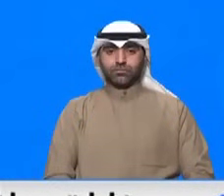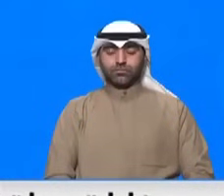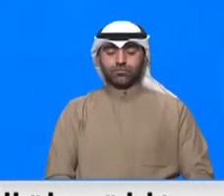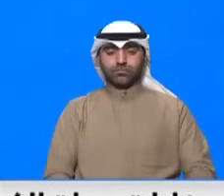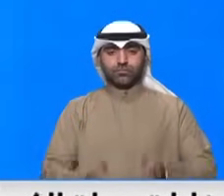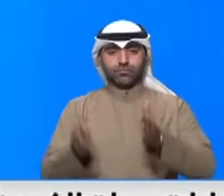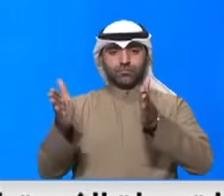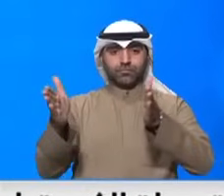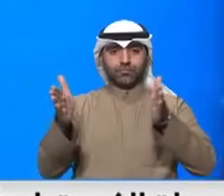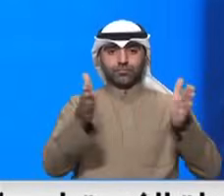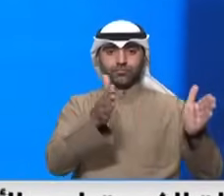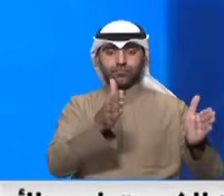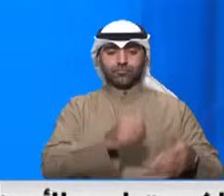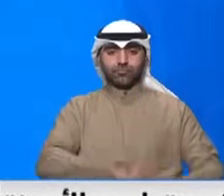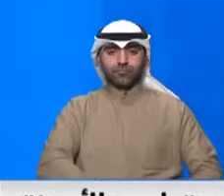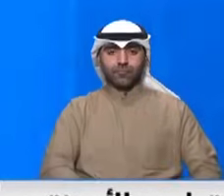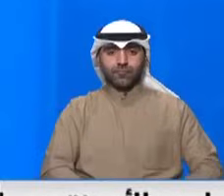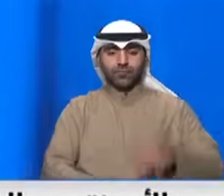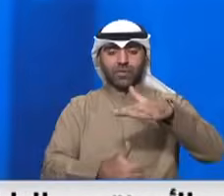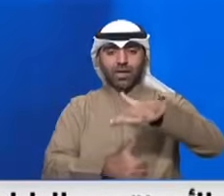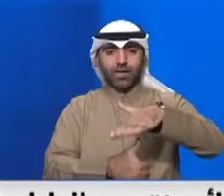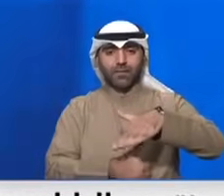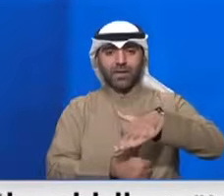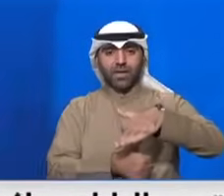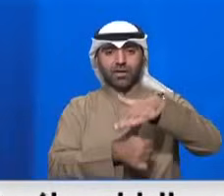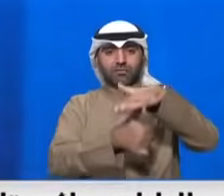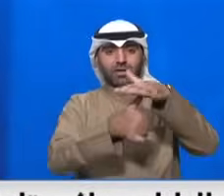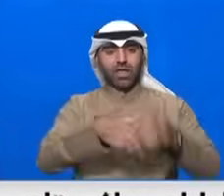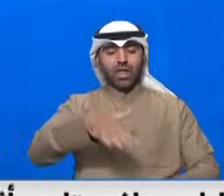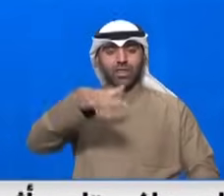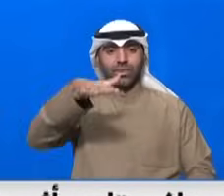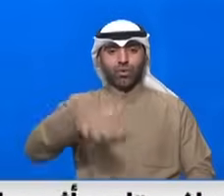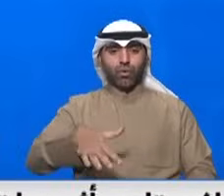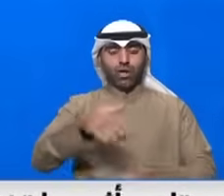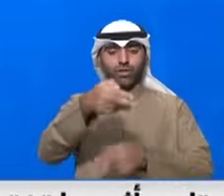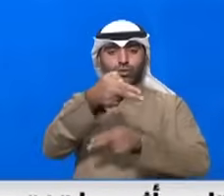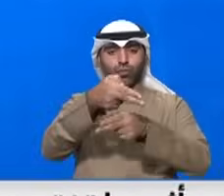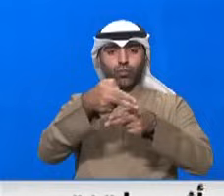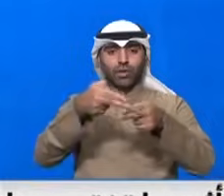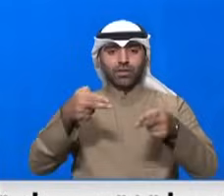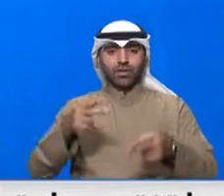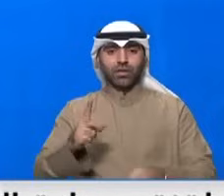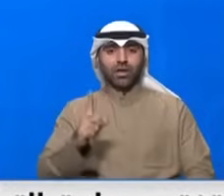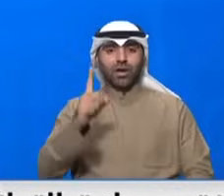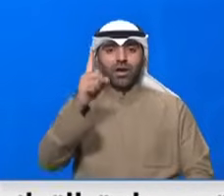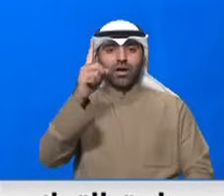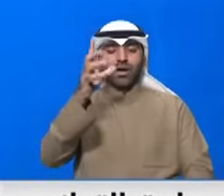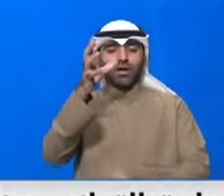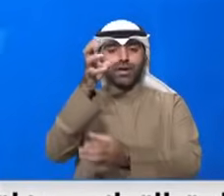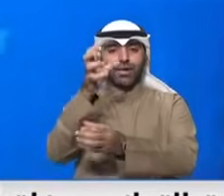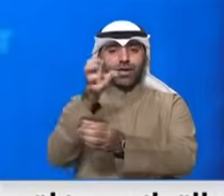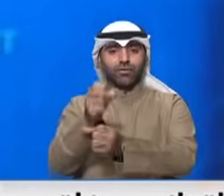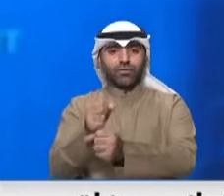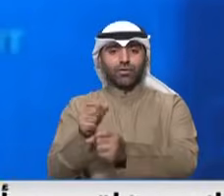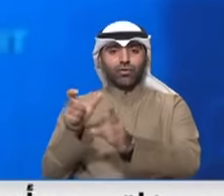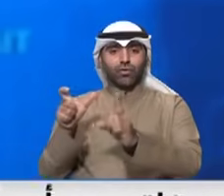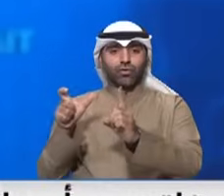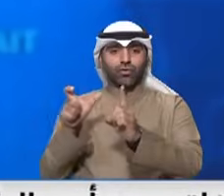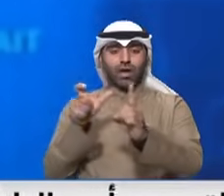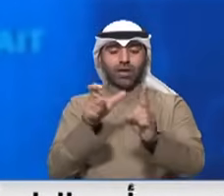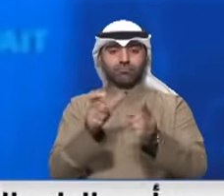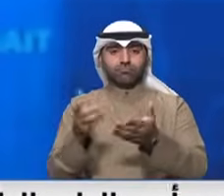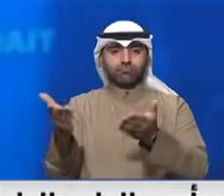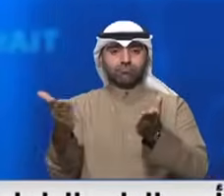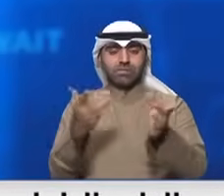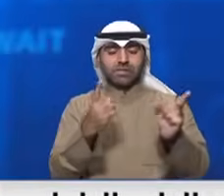استقبل حضره صاحب السمو امير البلاد الشيخ مشعل الاحمد الجابر الصباح حفظه الله ورعاه في المطار الاميري مساء اليوم سعاده الفريق